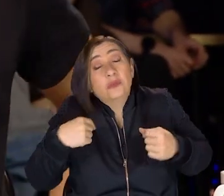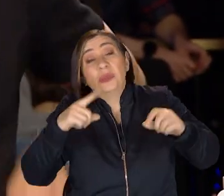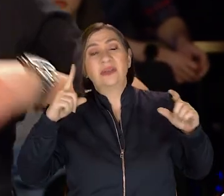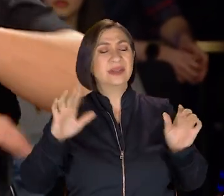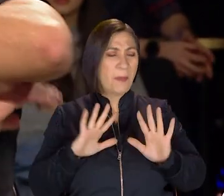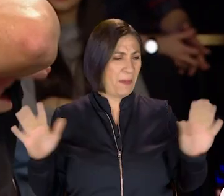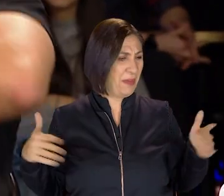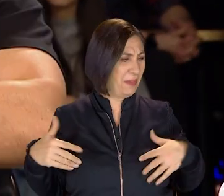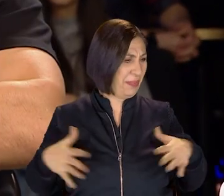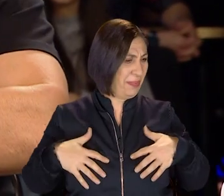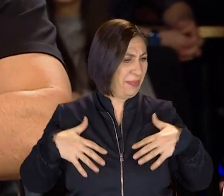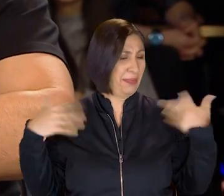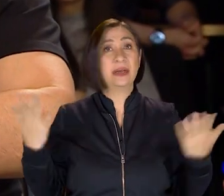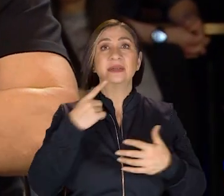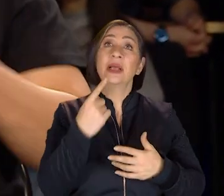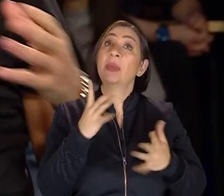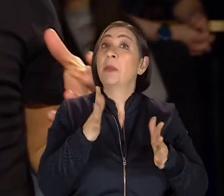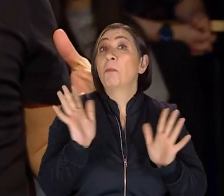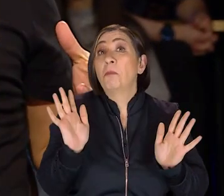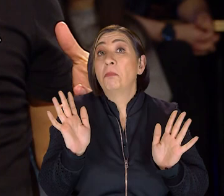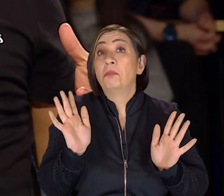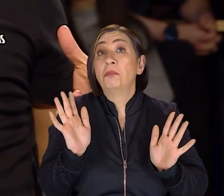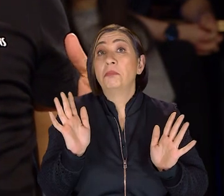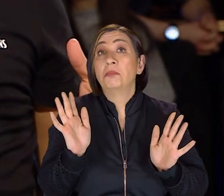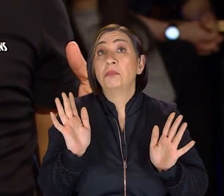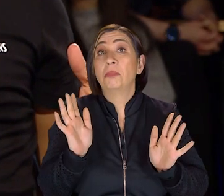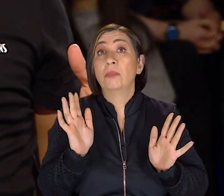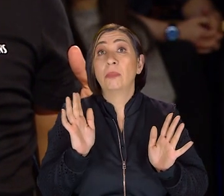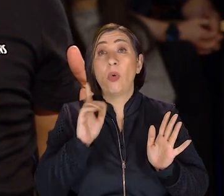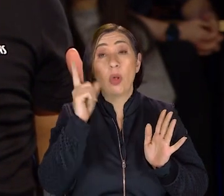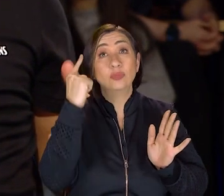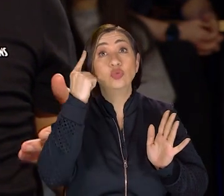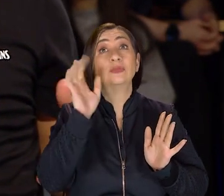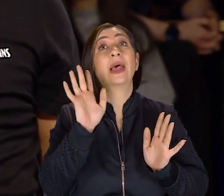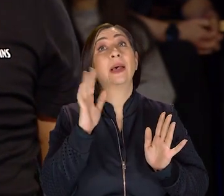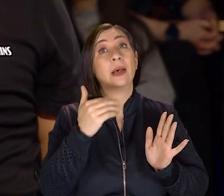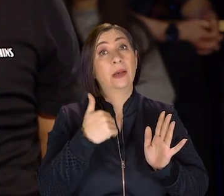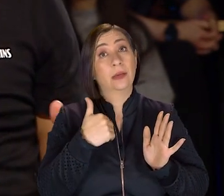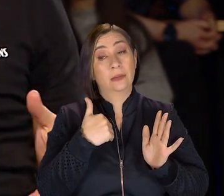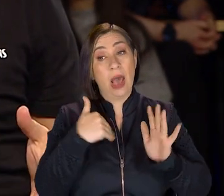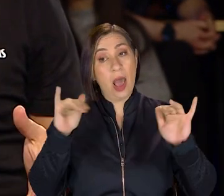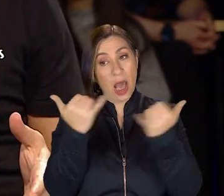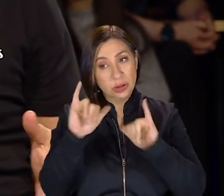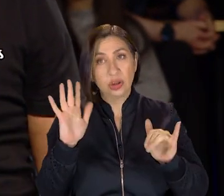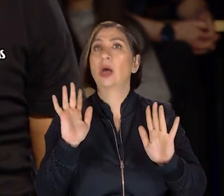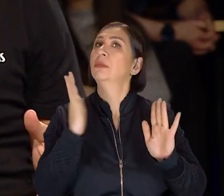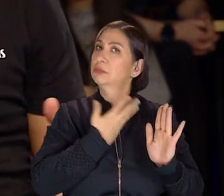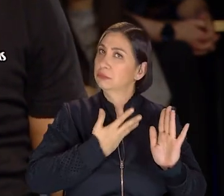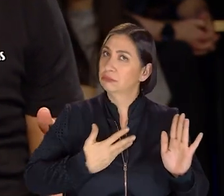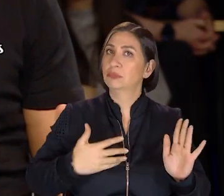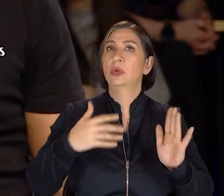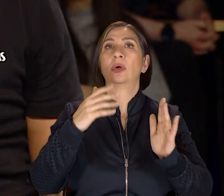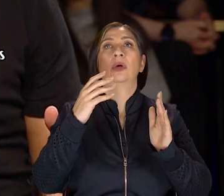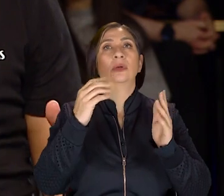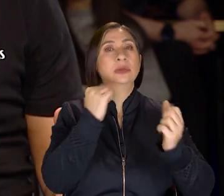tamam abi kopuyoruz. Ha bu arada bir şey söyleyeceğim. Hani ben öyle bir şey algı olmasın. Yani ben hani eğlencesi eğlence hani